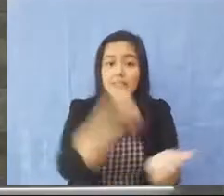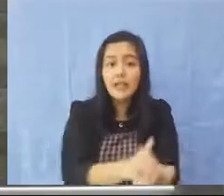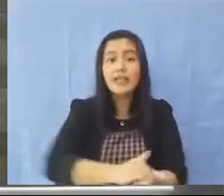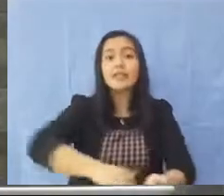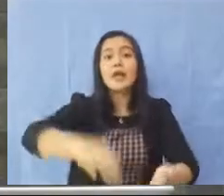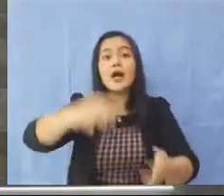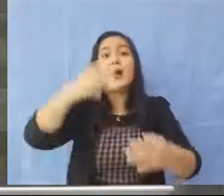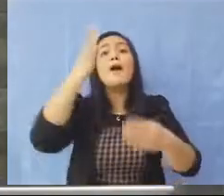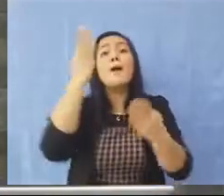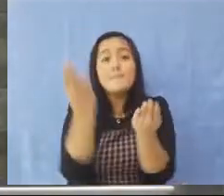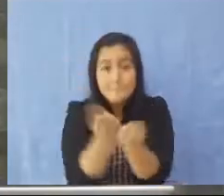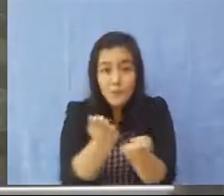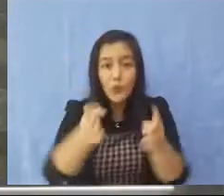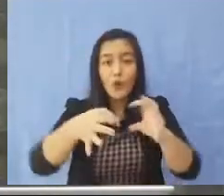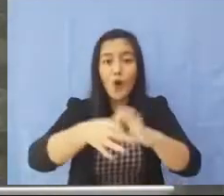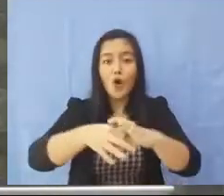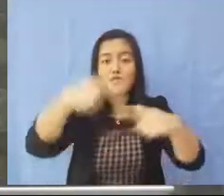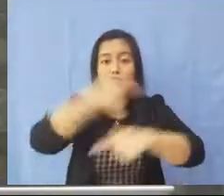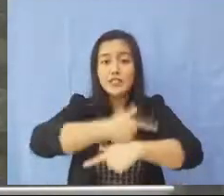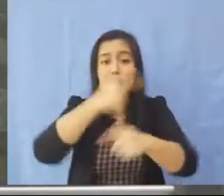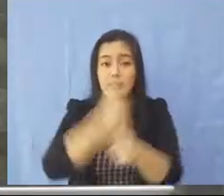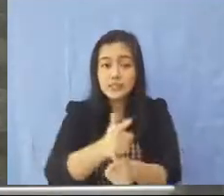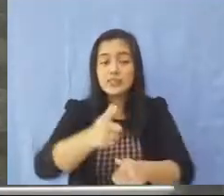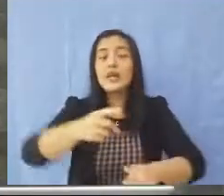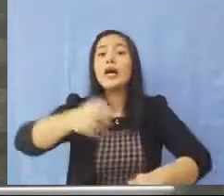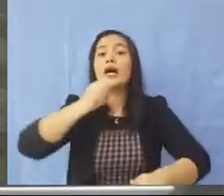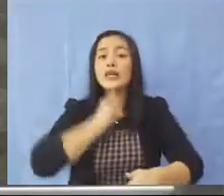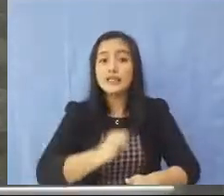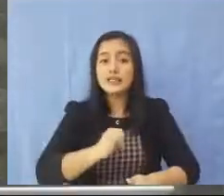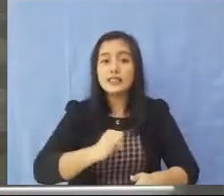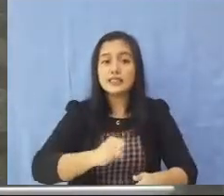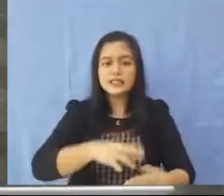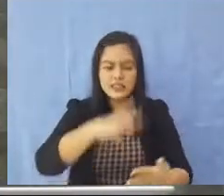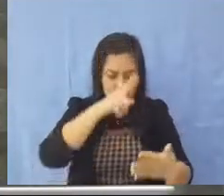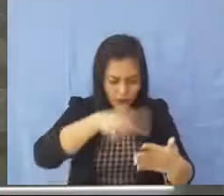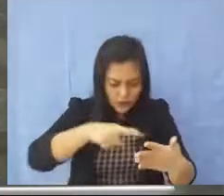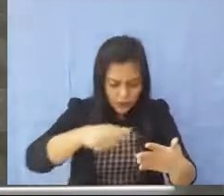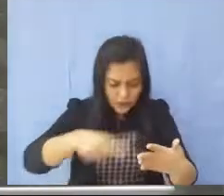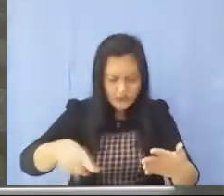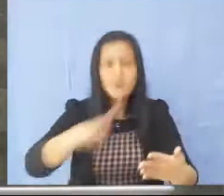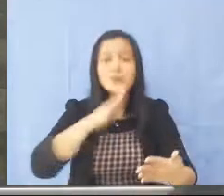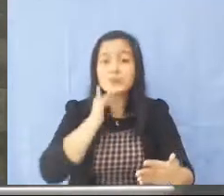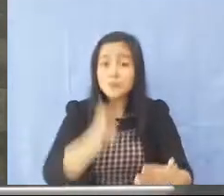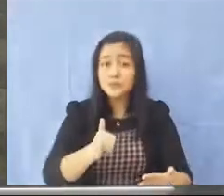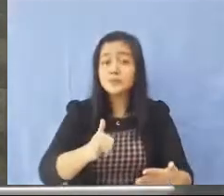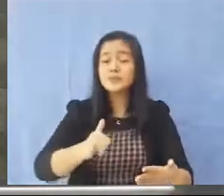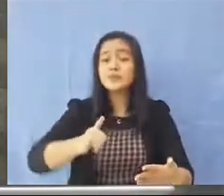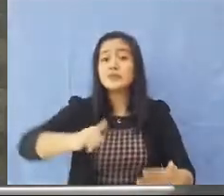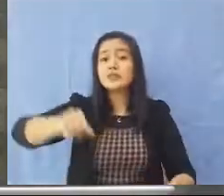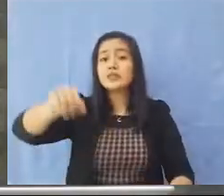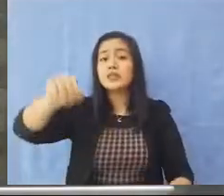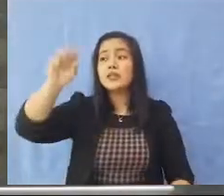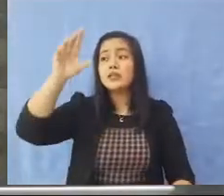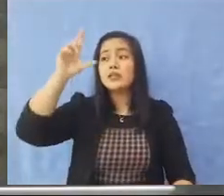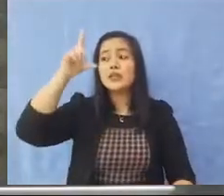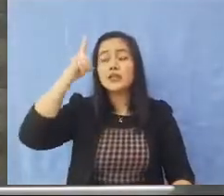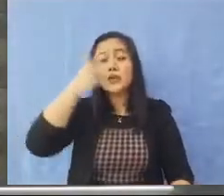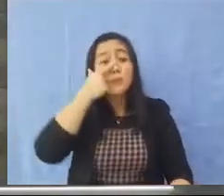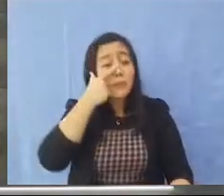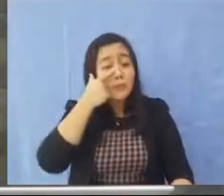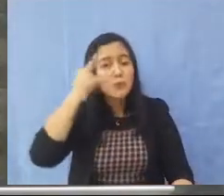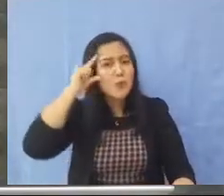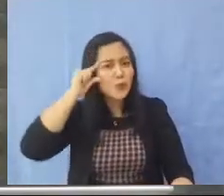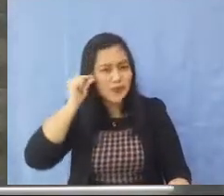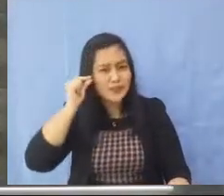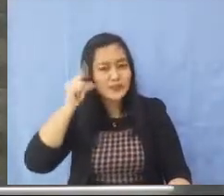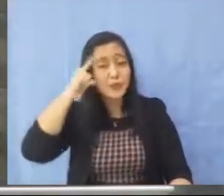though kung iisipin natin, sabi ko nga, hindi naman yung most of the things or most of the time na naitala sa book